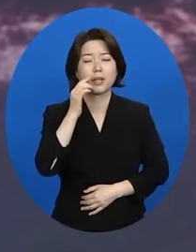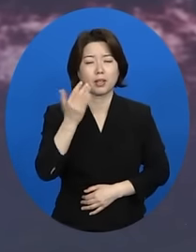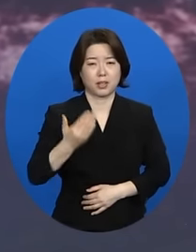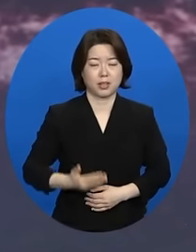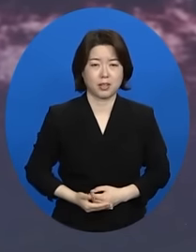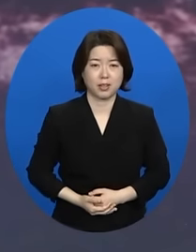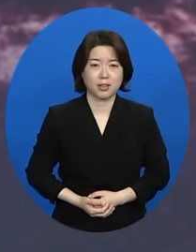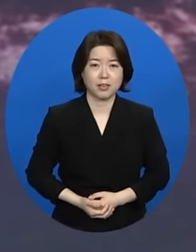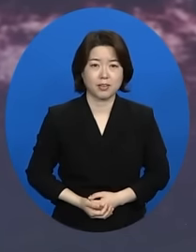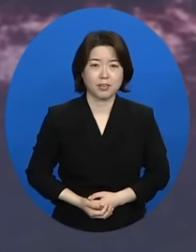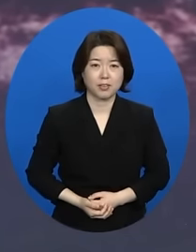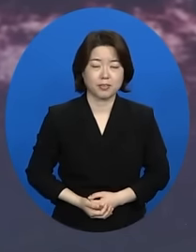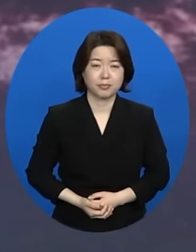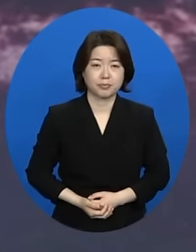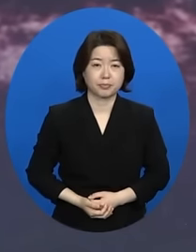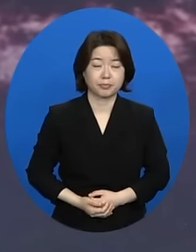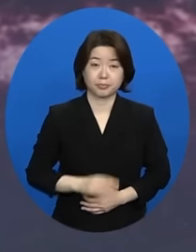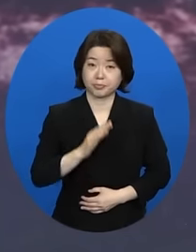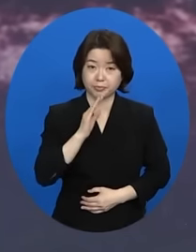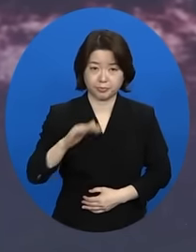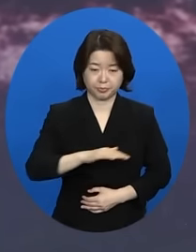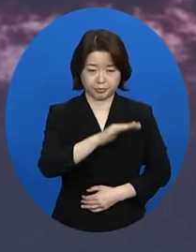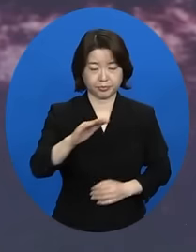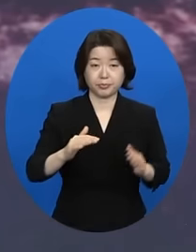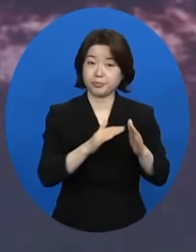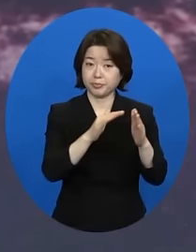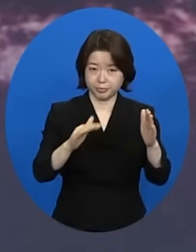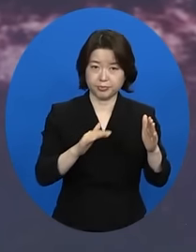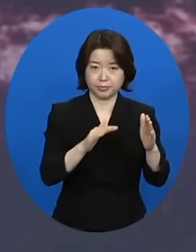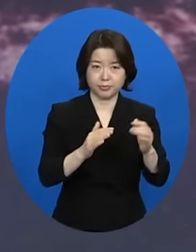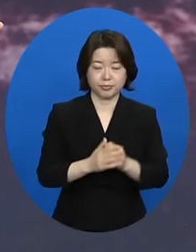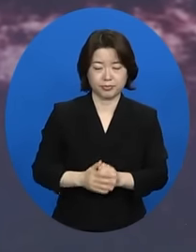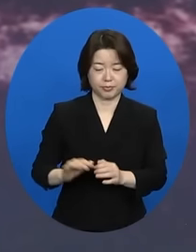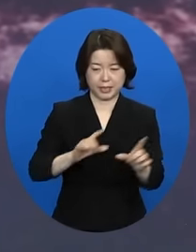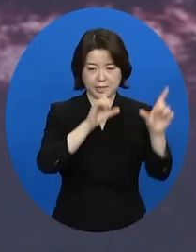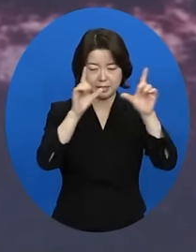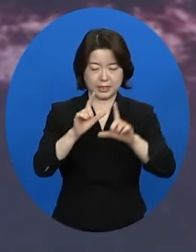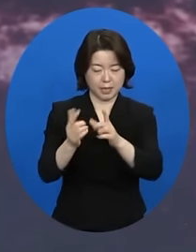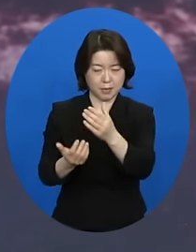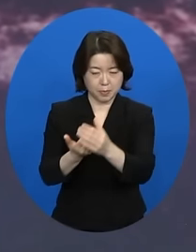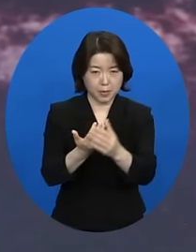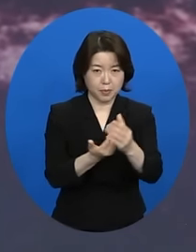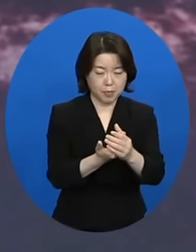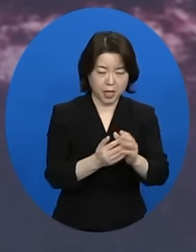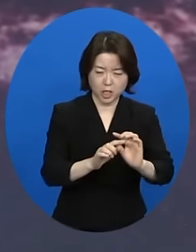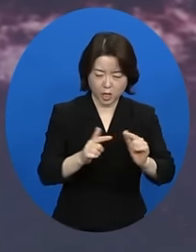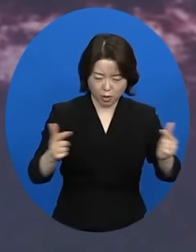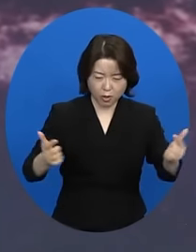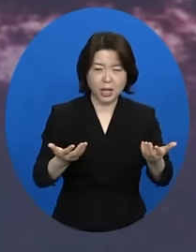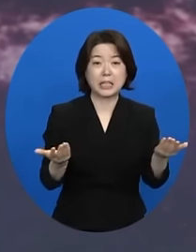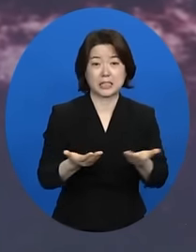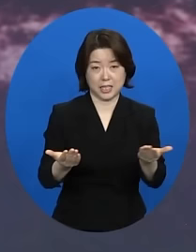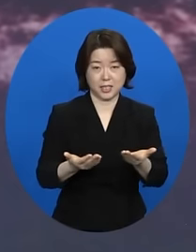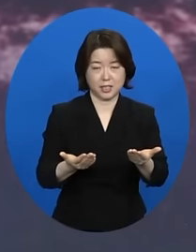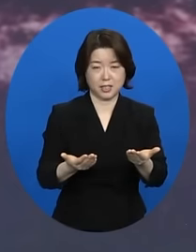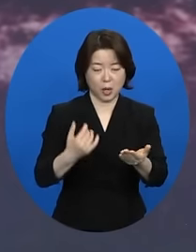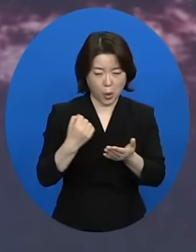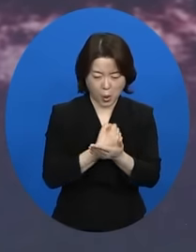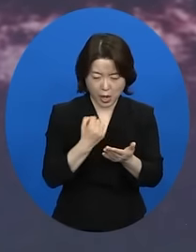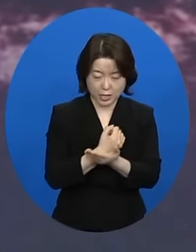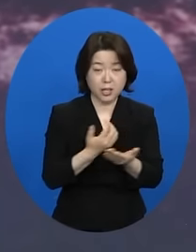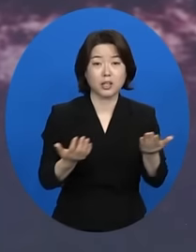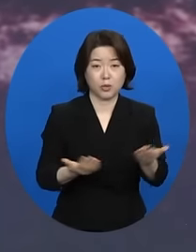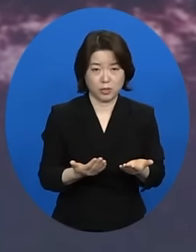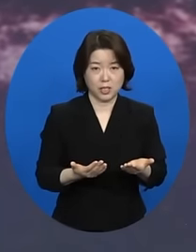사실 우리 가정이나 우리 삶에 벌어지는 사건, 사고, 또 안타까운